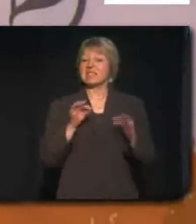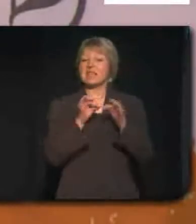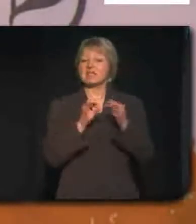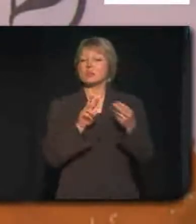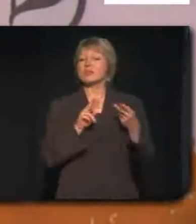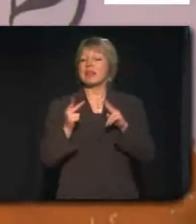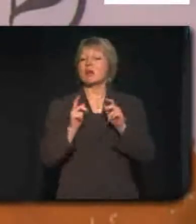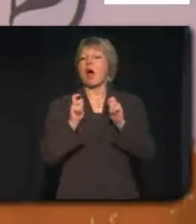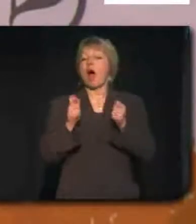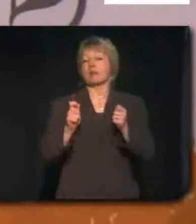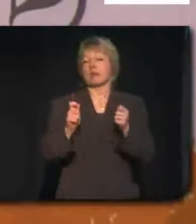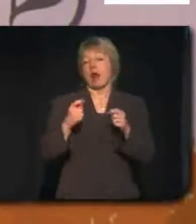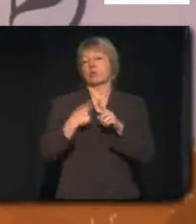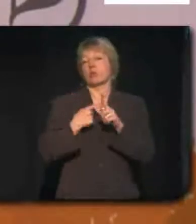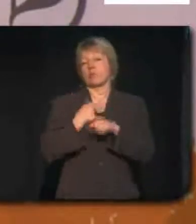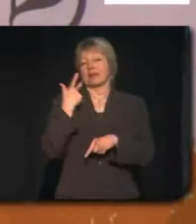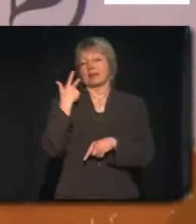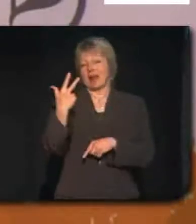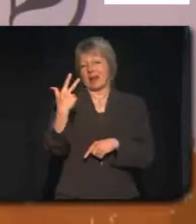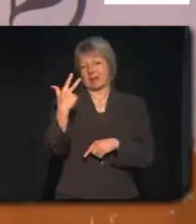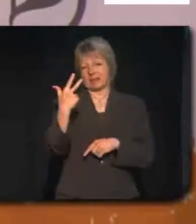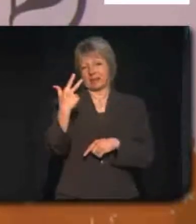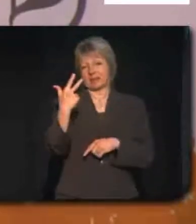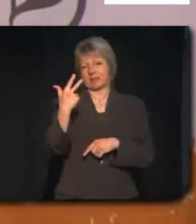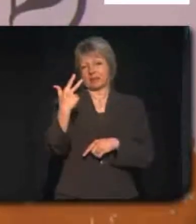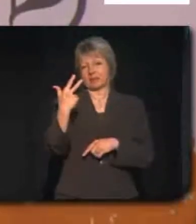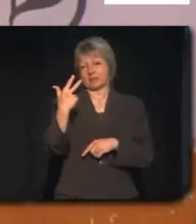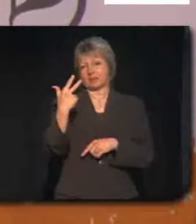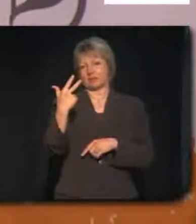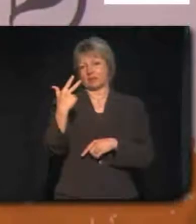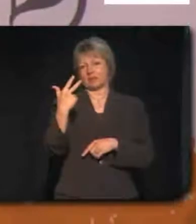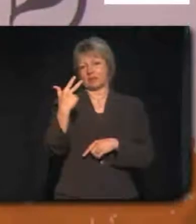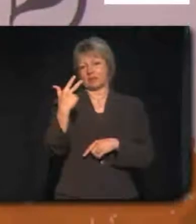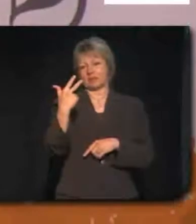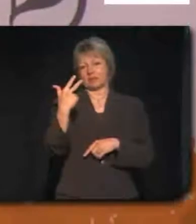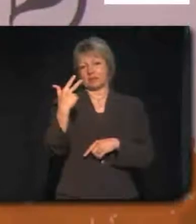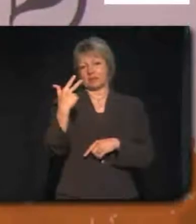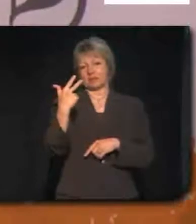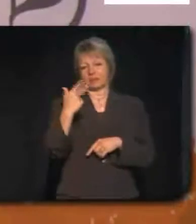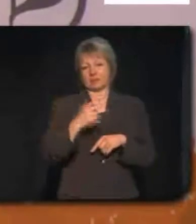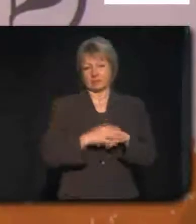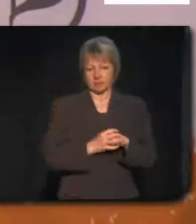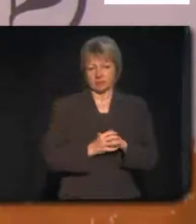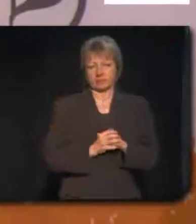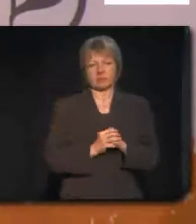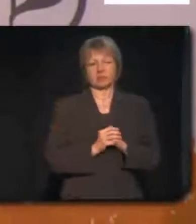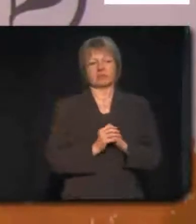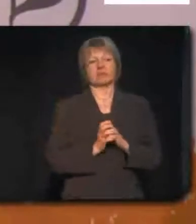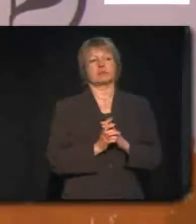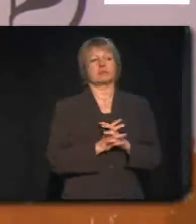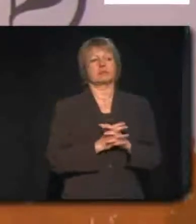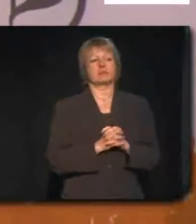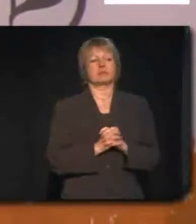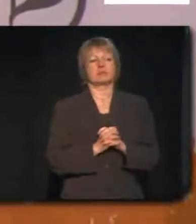die Asylanträge werden wir dann abstimmen wenn ich hiermit fertig bin gut